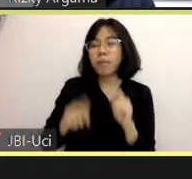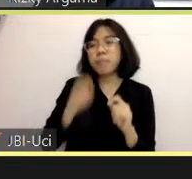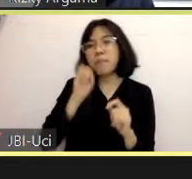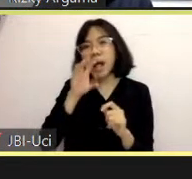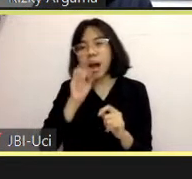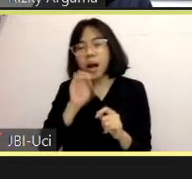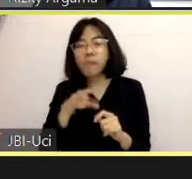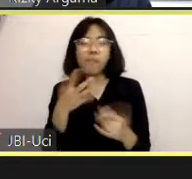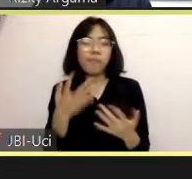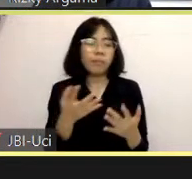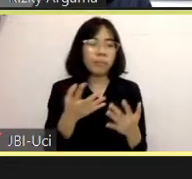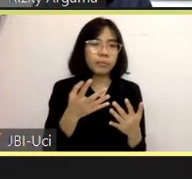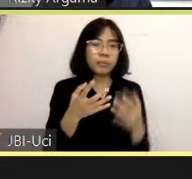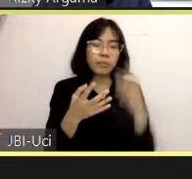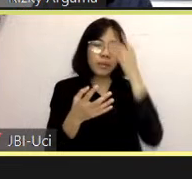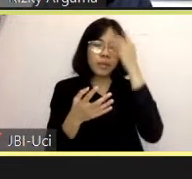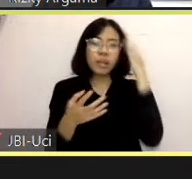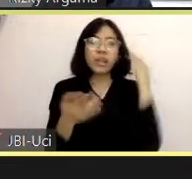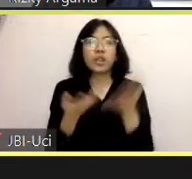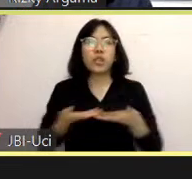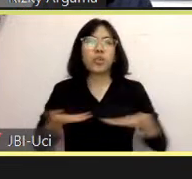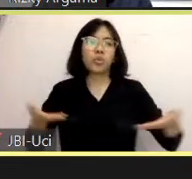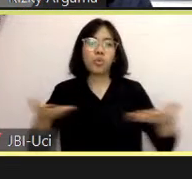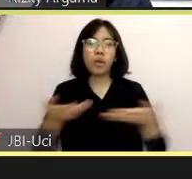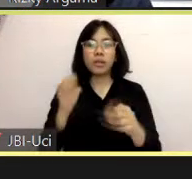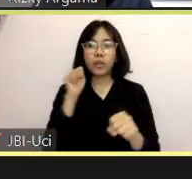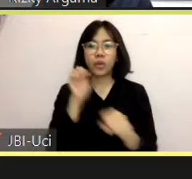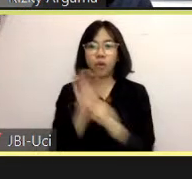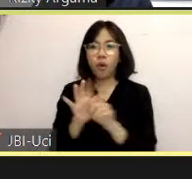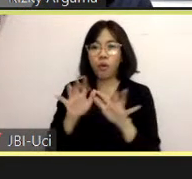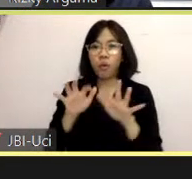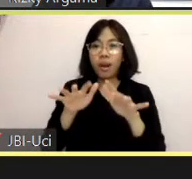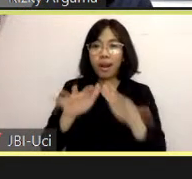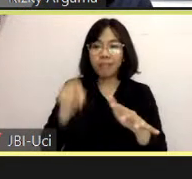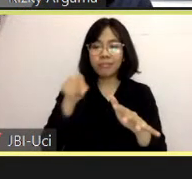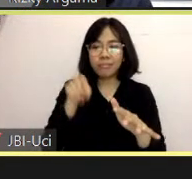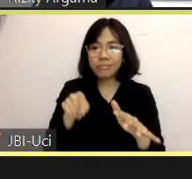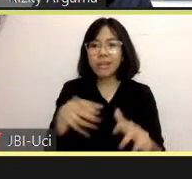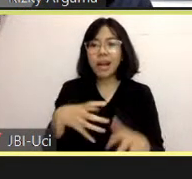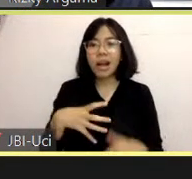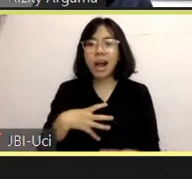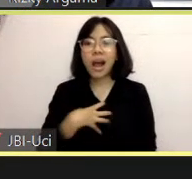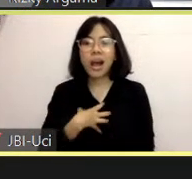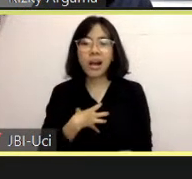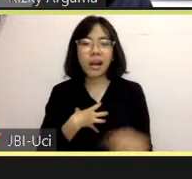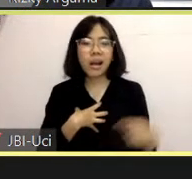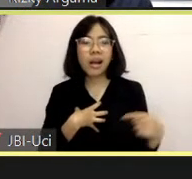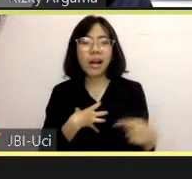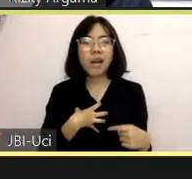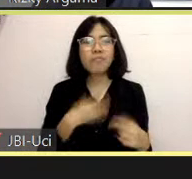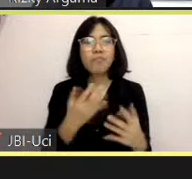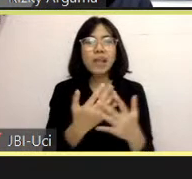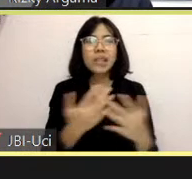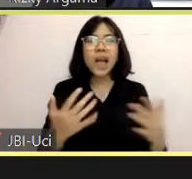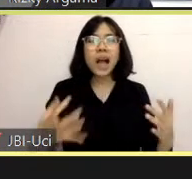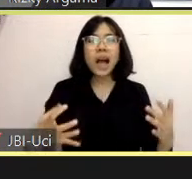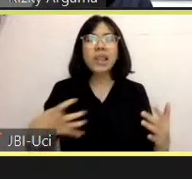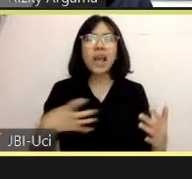bisa berpotensi untuk mengesampingkan hak asasi manusia. Jadi memang sudah